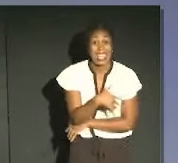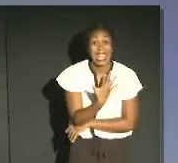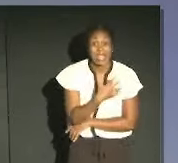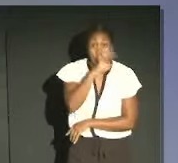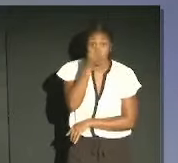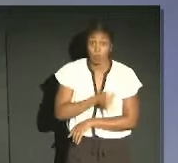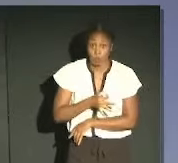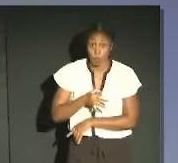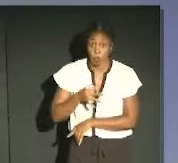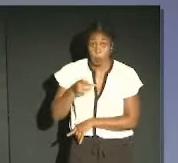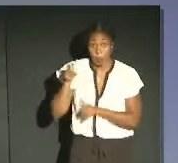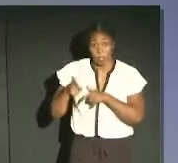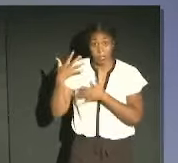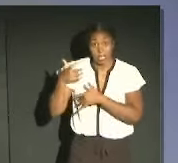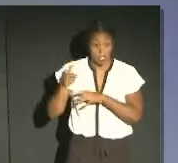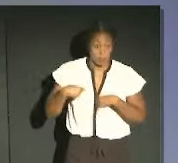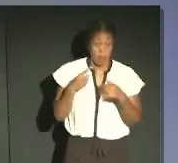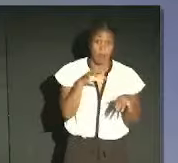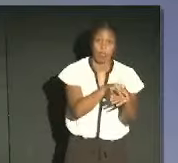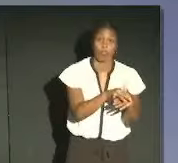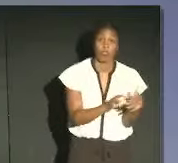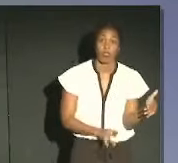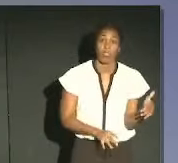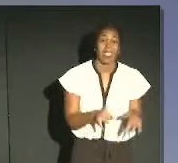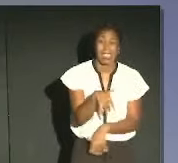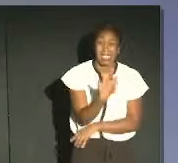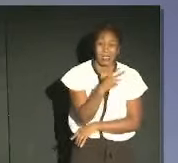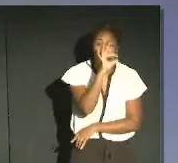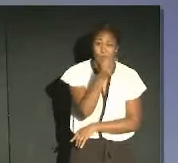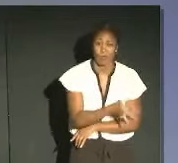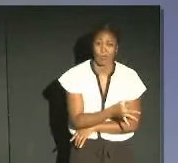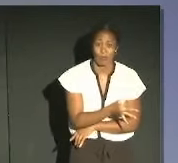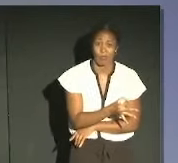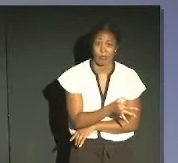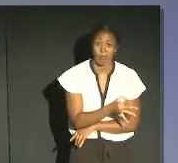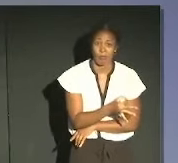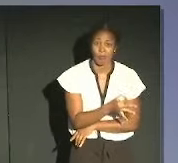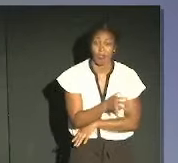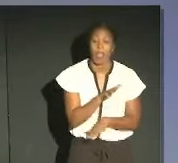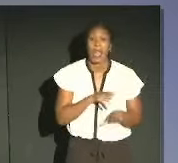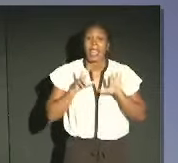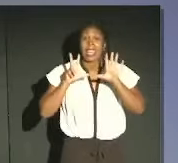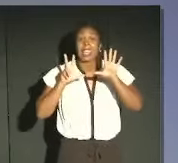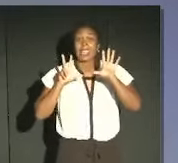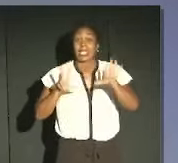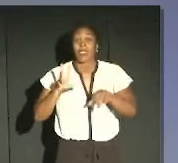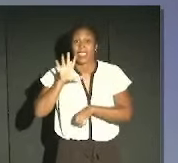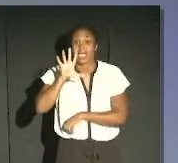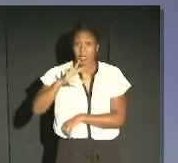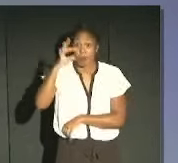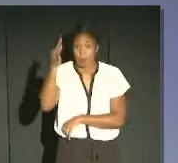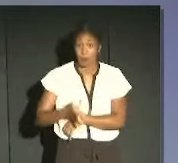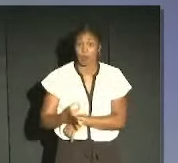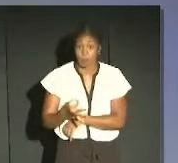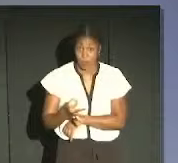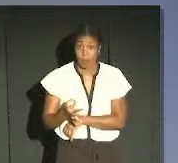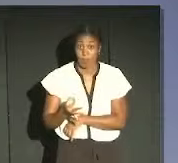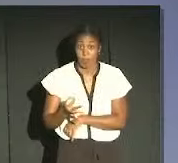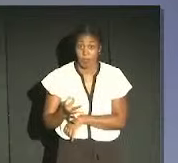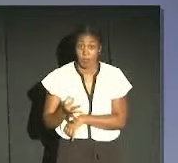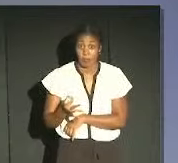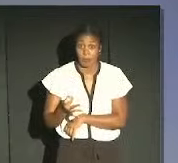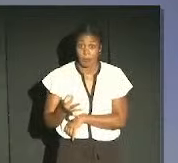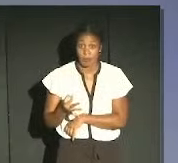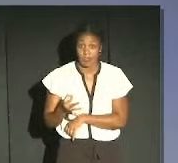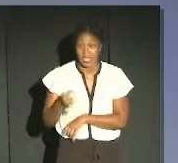des martiniqués sont allé voté 15 % 85 % qui ont fait ce cadeau à Emmanuel